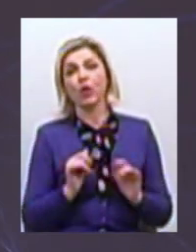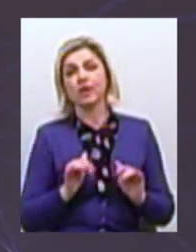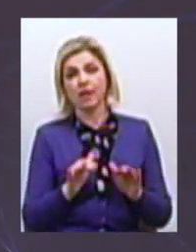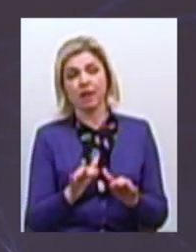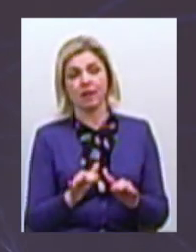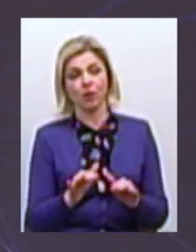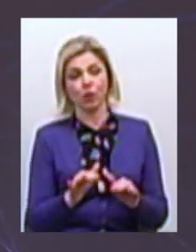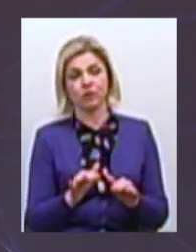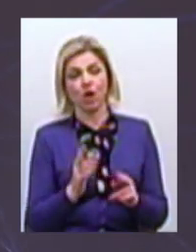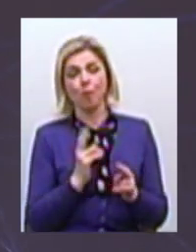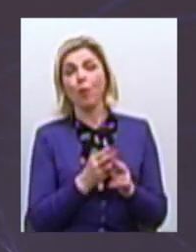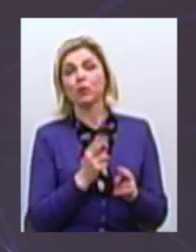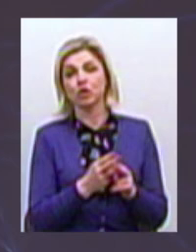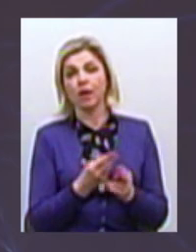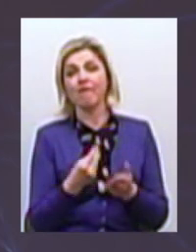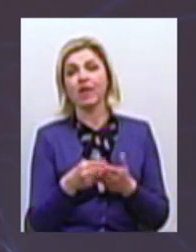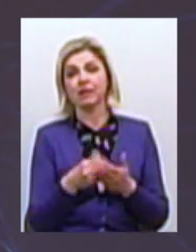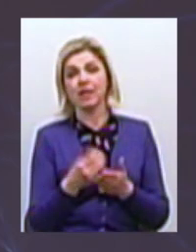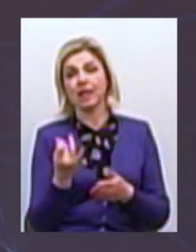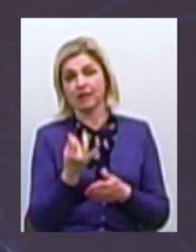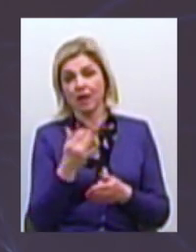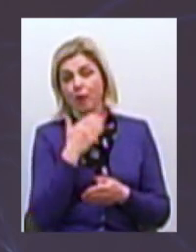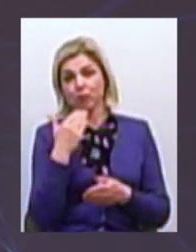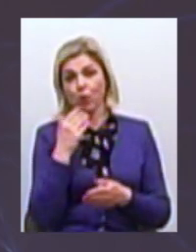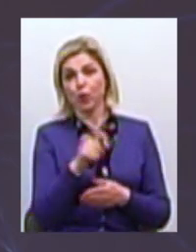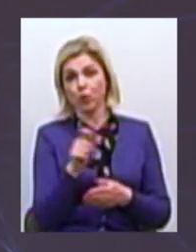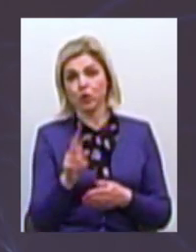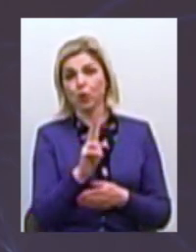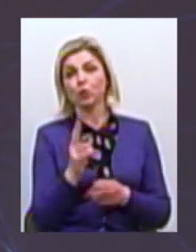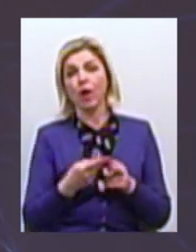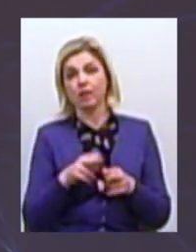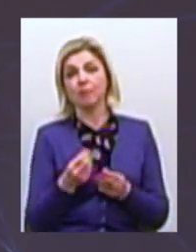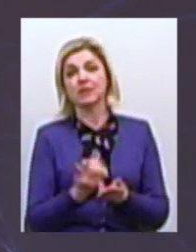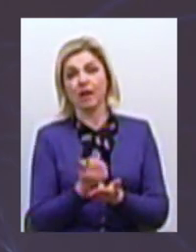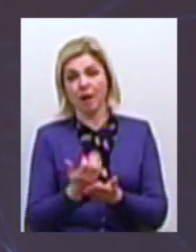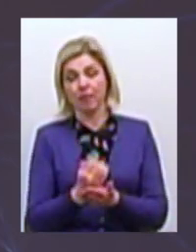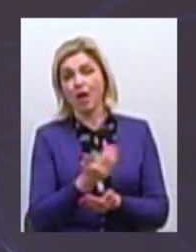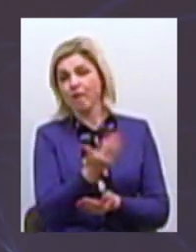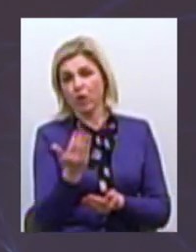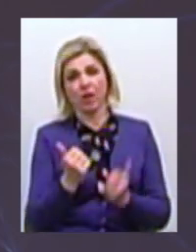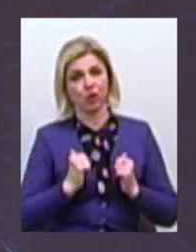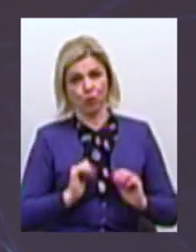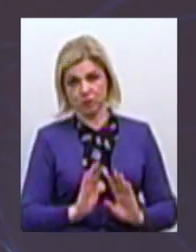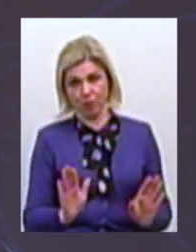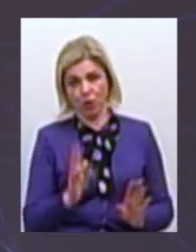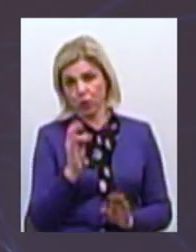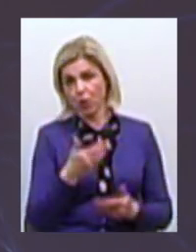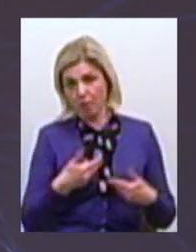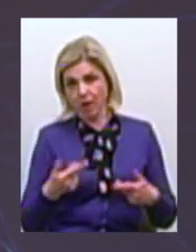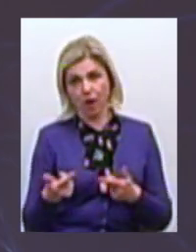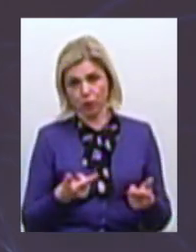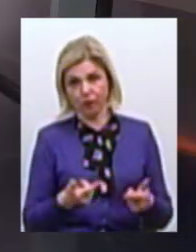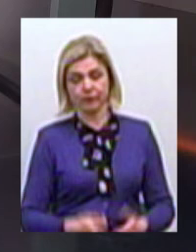так, помешали финансовым интересам очень многих людей, которые на этом зарабатывали. Я думаю, они не успокоятся. Но мы готовы.